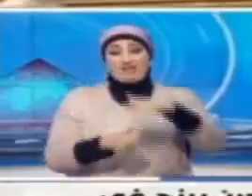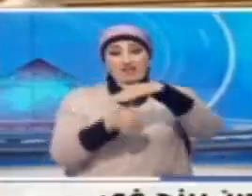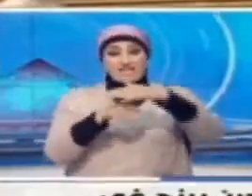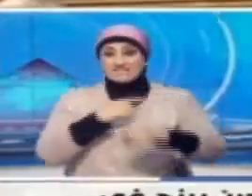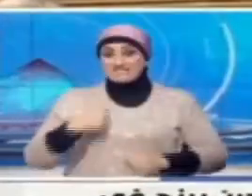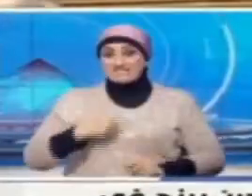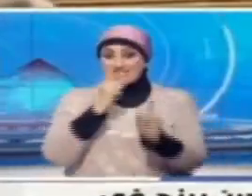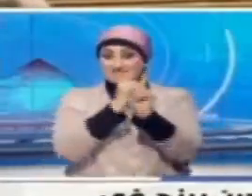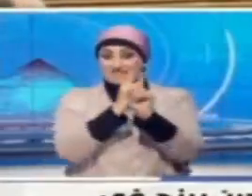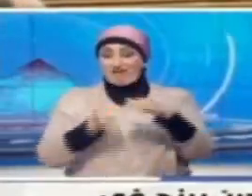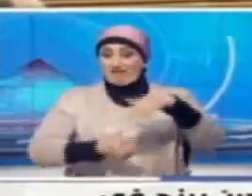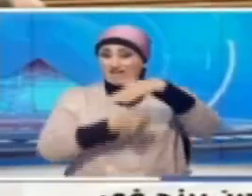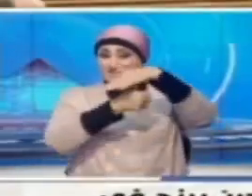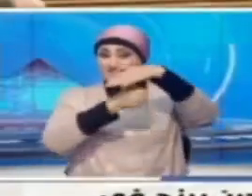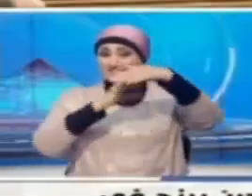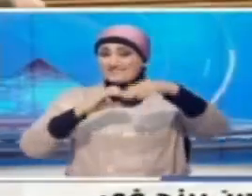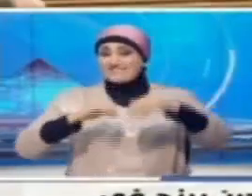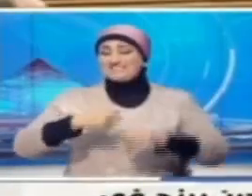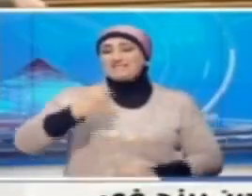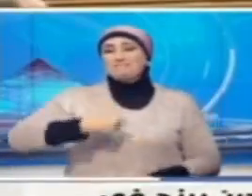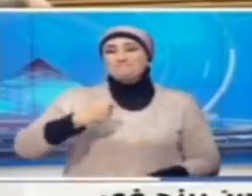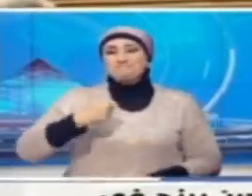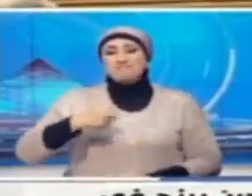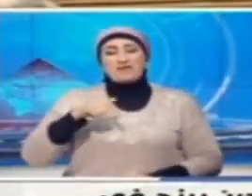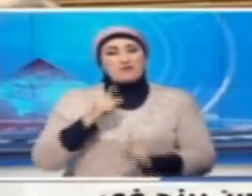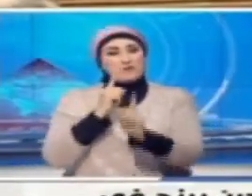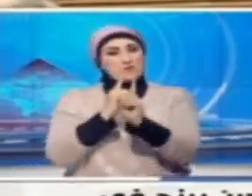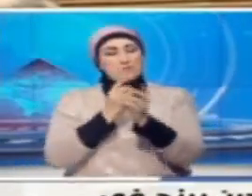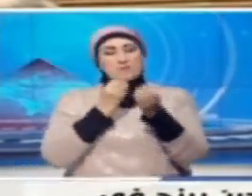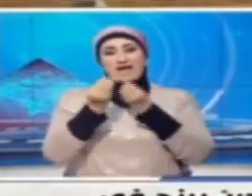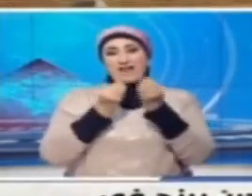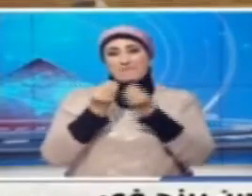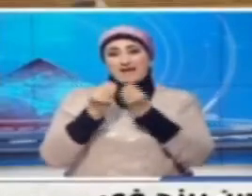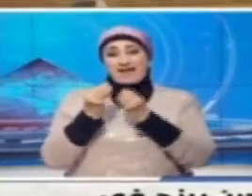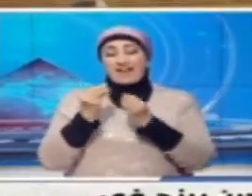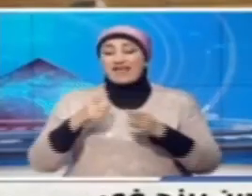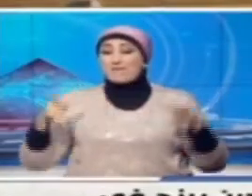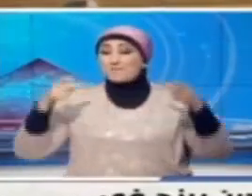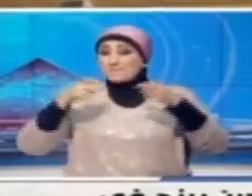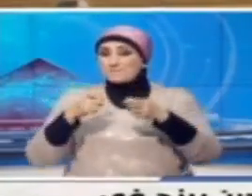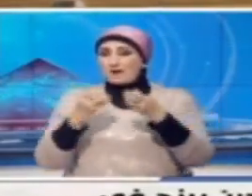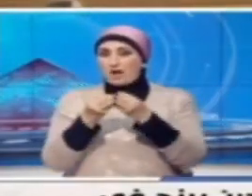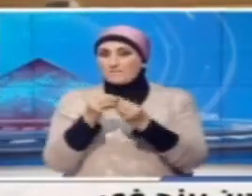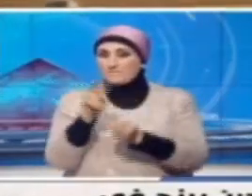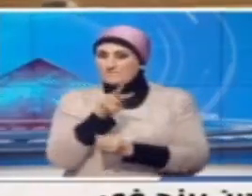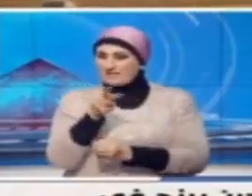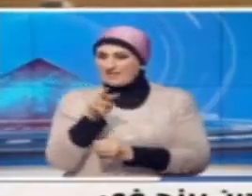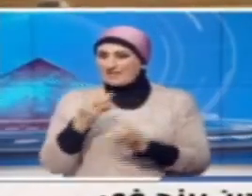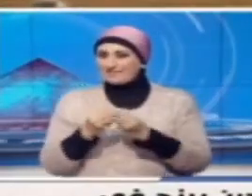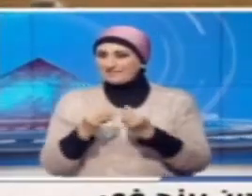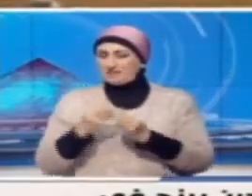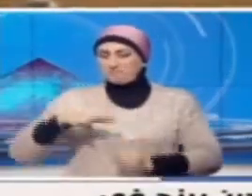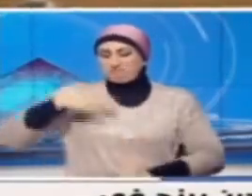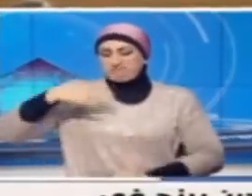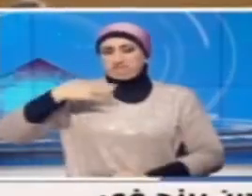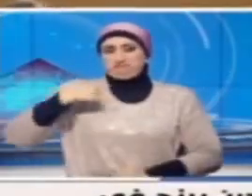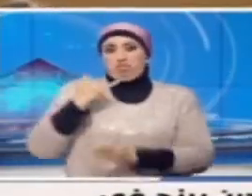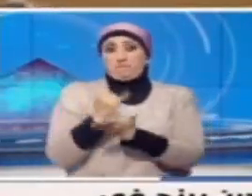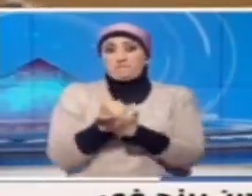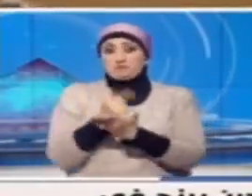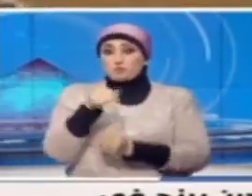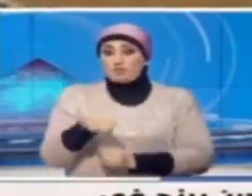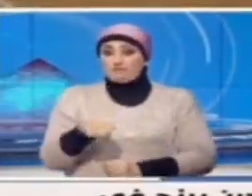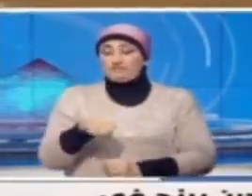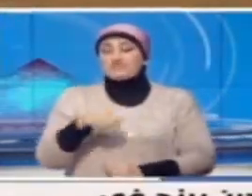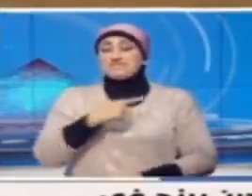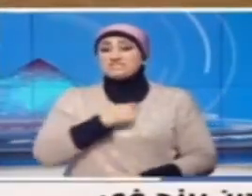بينغ السيد الرئيس عبد الفتاح السيسي، حيث بحث الرئيس عبد الفتاح السيسي مع الرئيس الصيني وكبار القادة والمسؤولين في